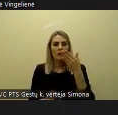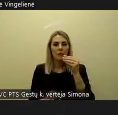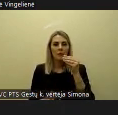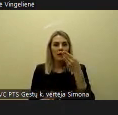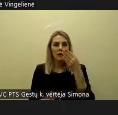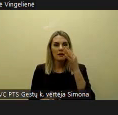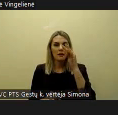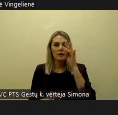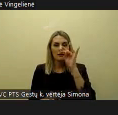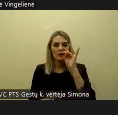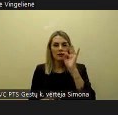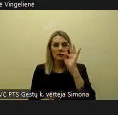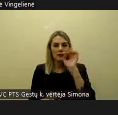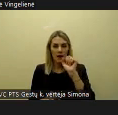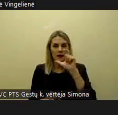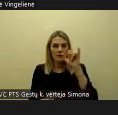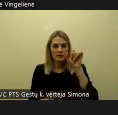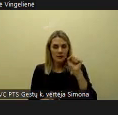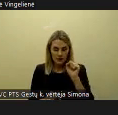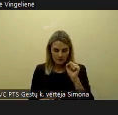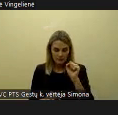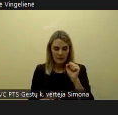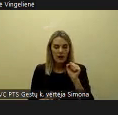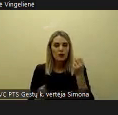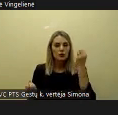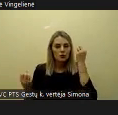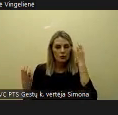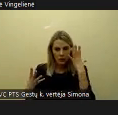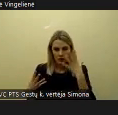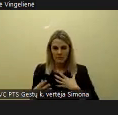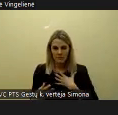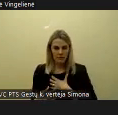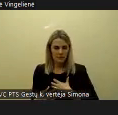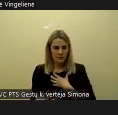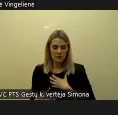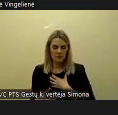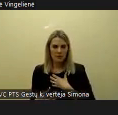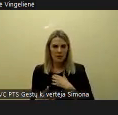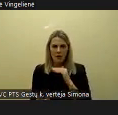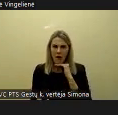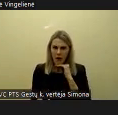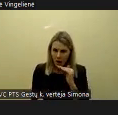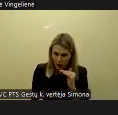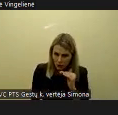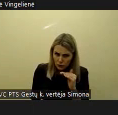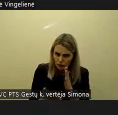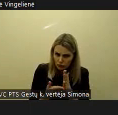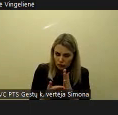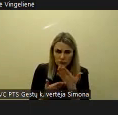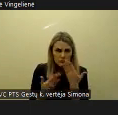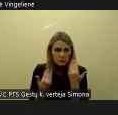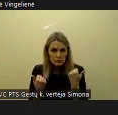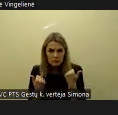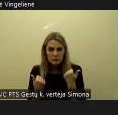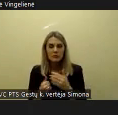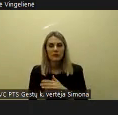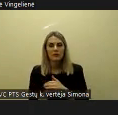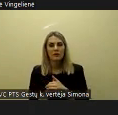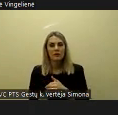programoje suvokimas yra labai svarbus. Ar aiškumos toka? Kalbant apie tikslus, yra